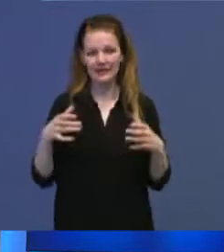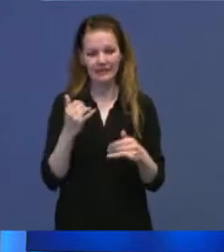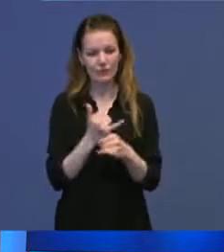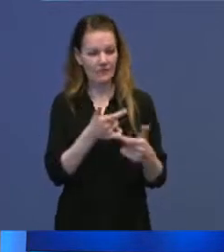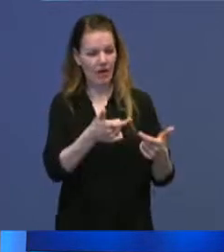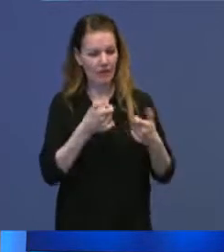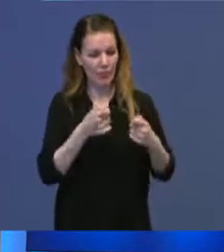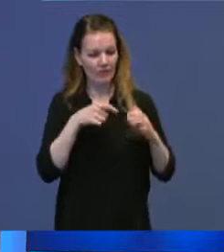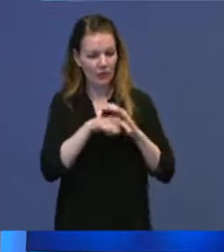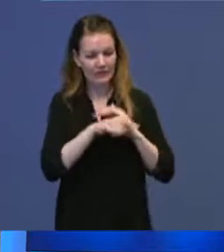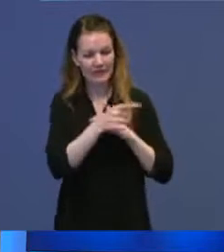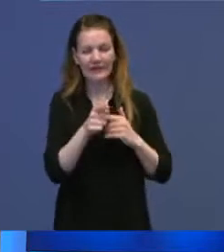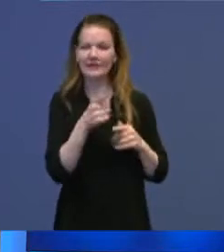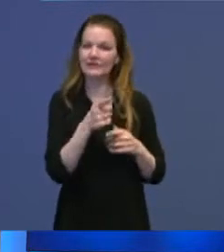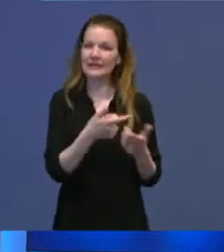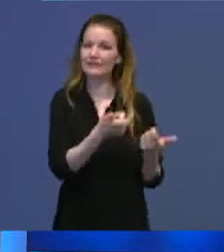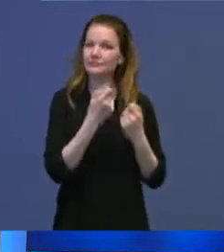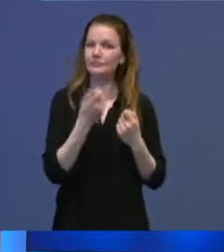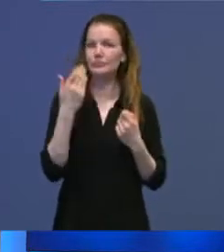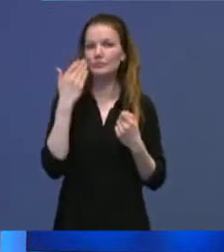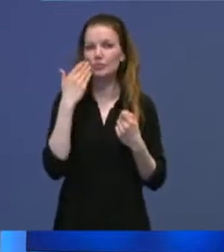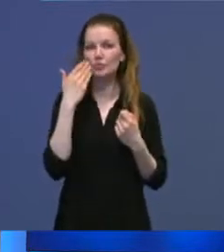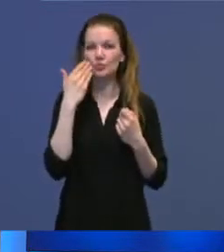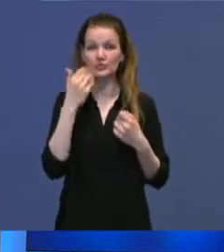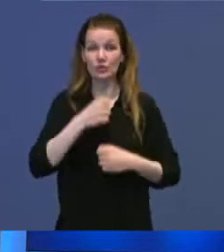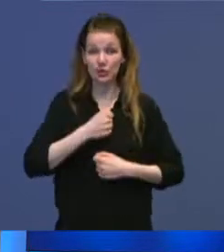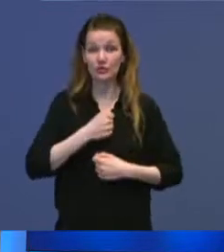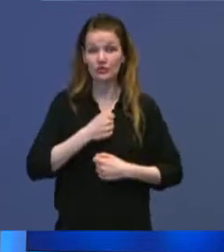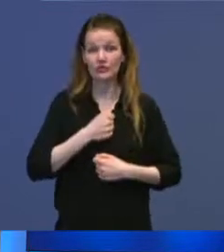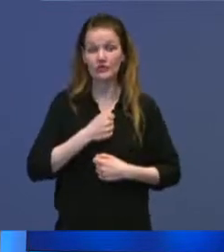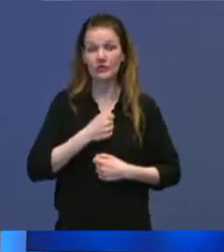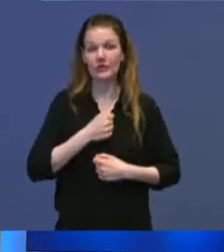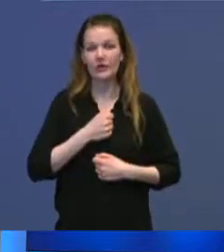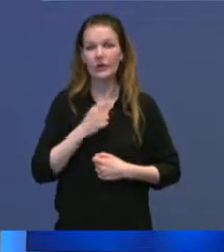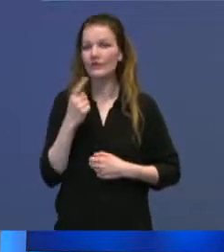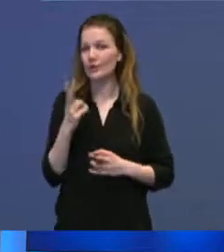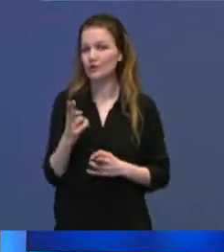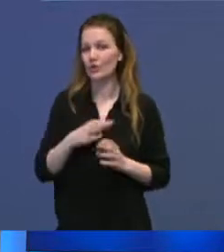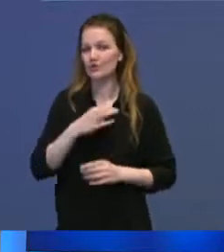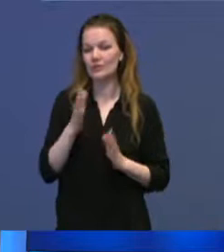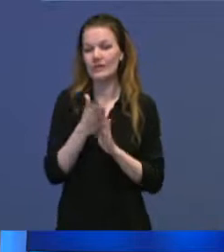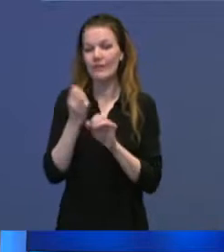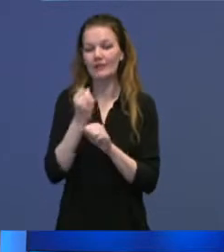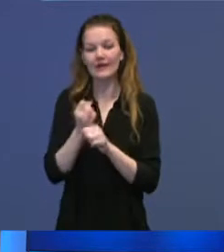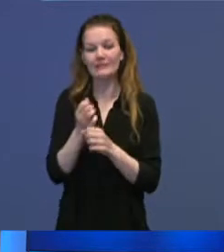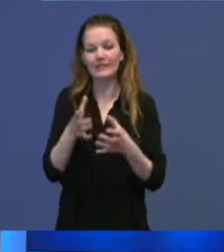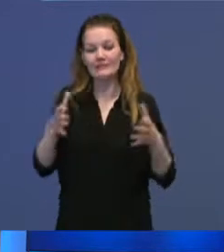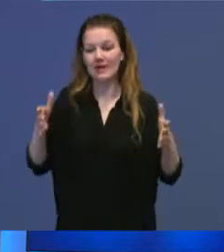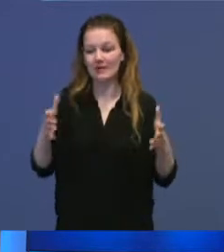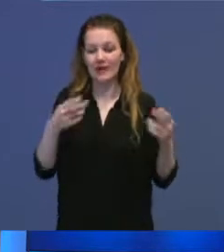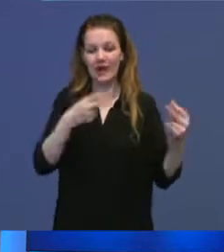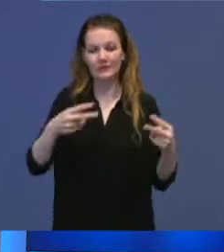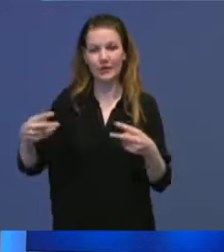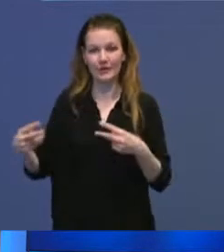god og trygg bosetting. Og da ligger vi opp til å kunne samarbeide med et bredt mangfold av aktører